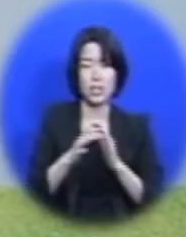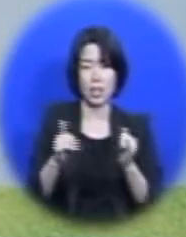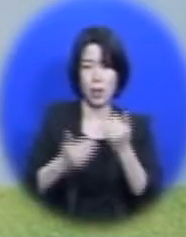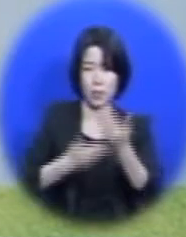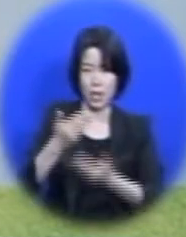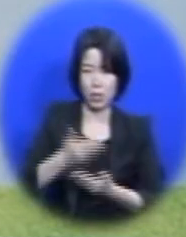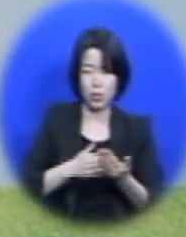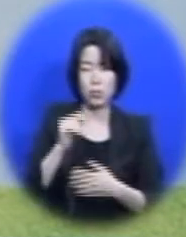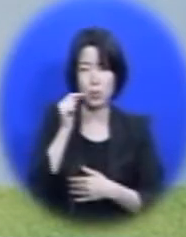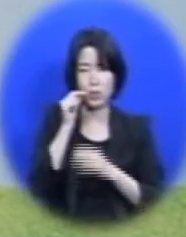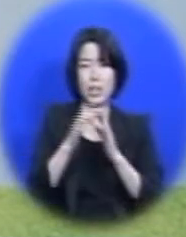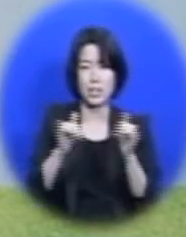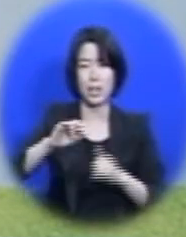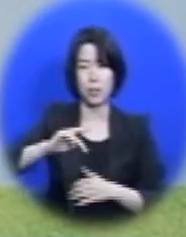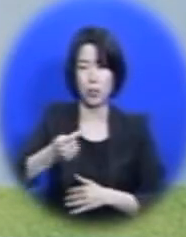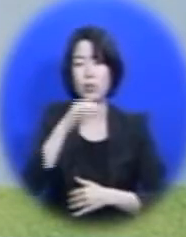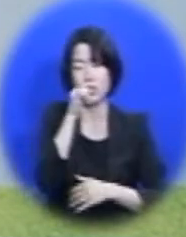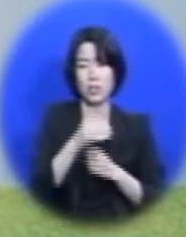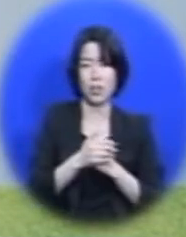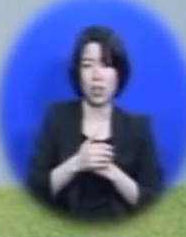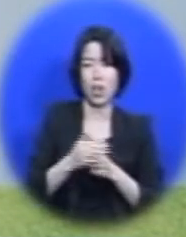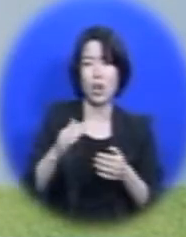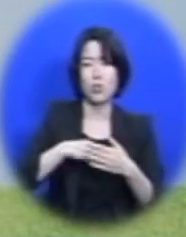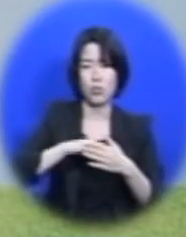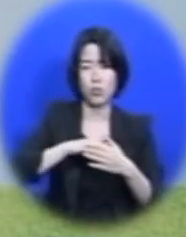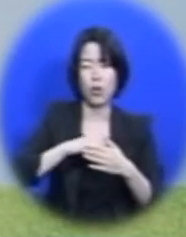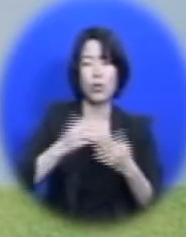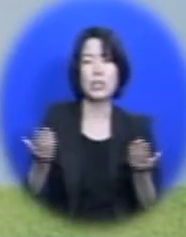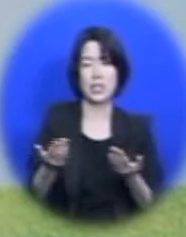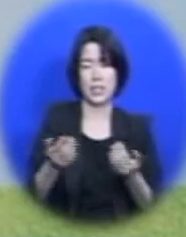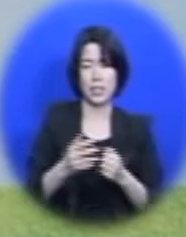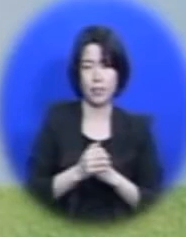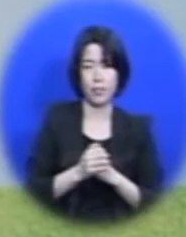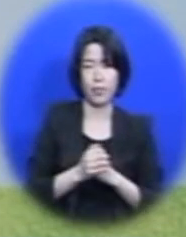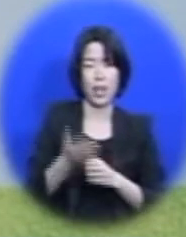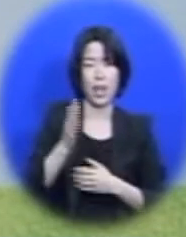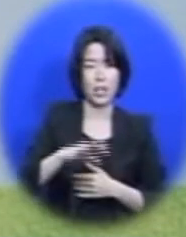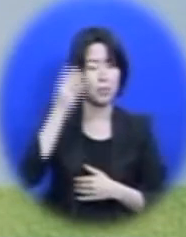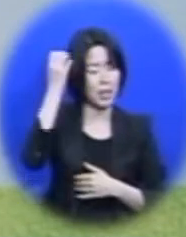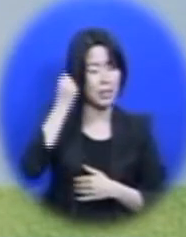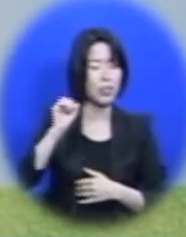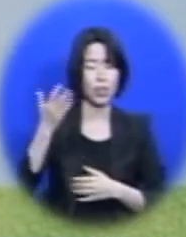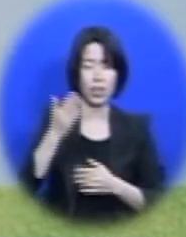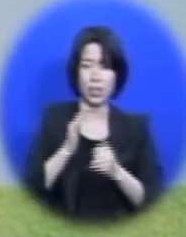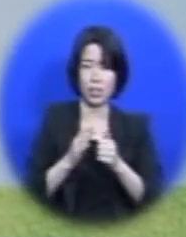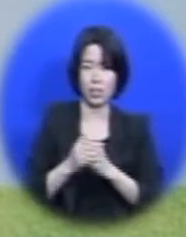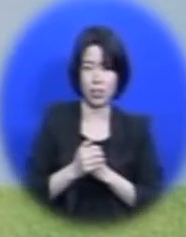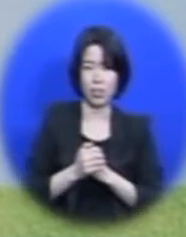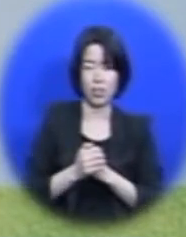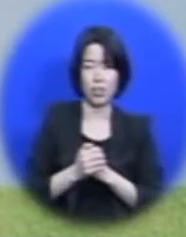분들도 있으실 겁니다. 두려운 일이긴 해요. 그러나 기억하셔야 됩니다.